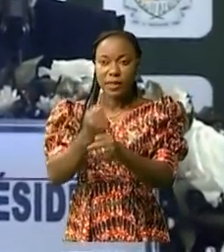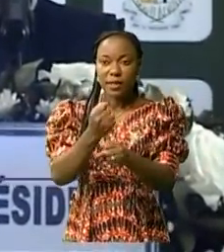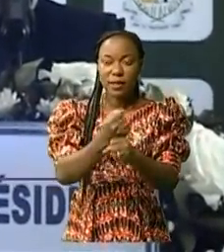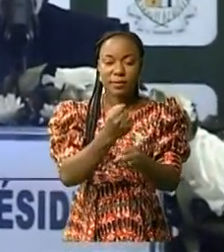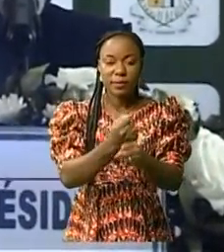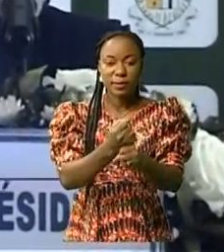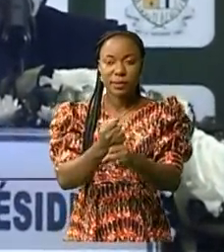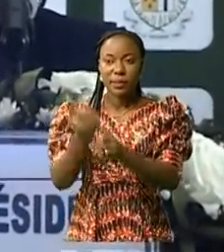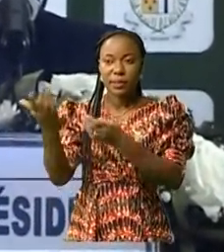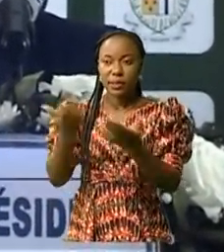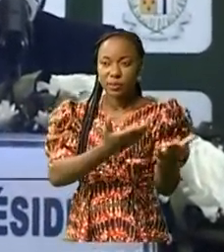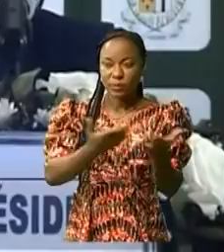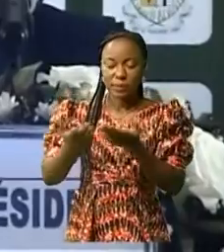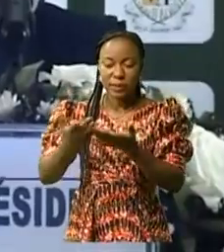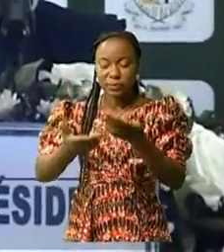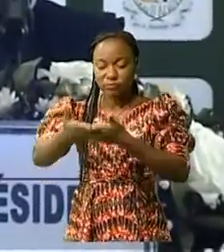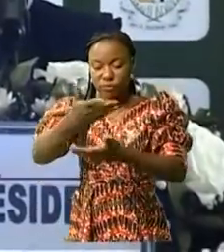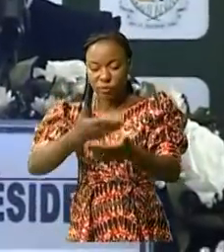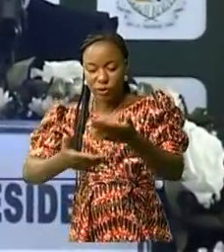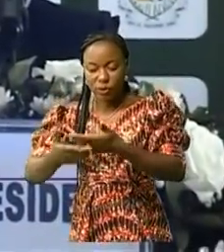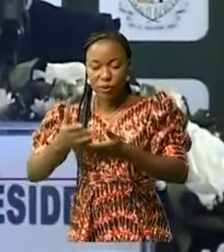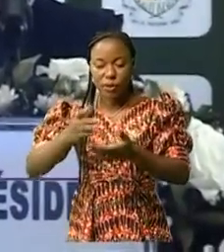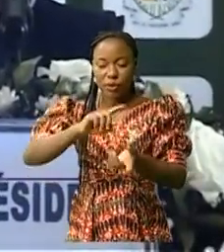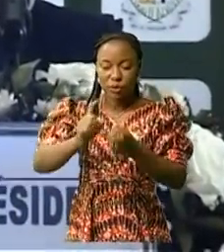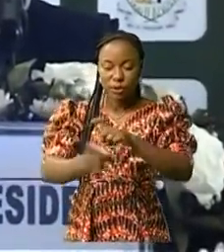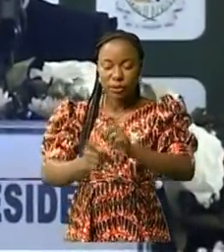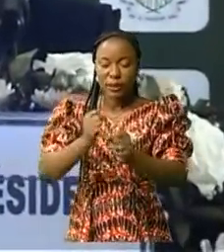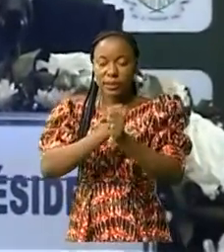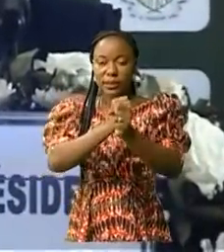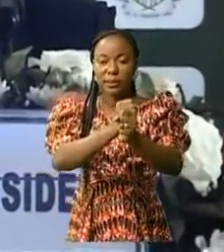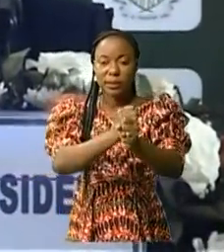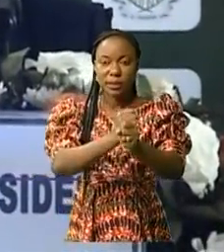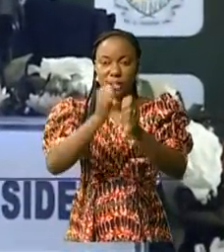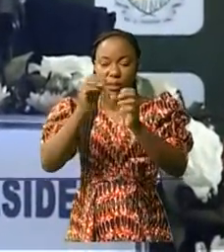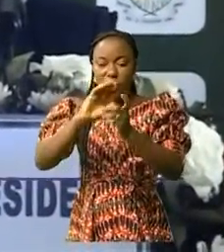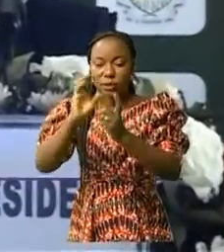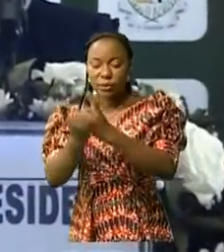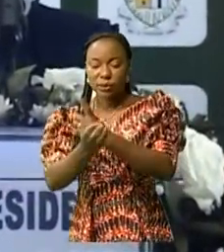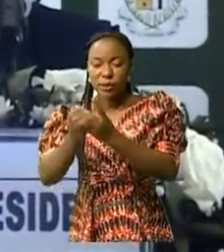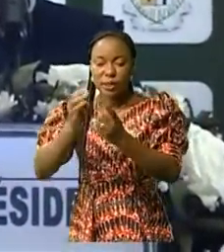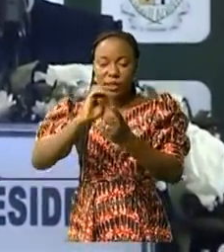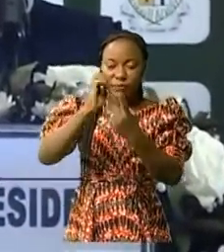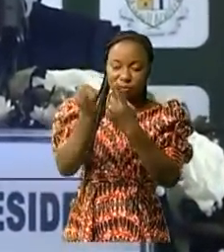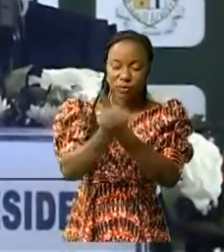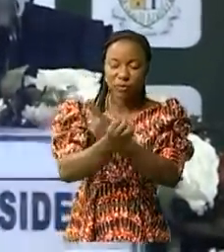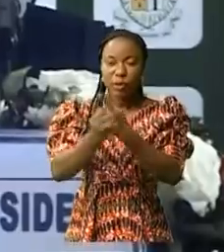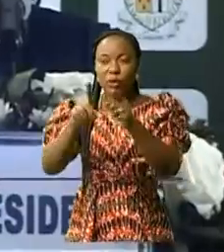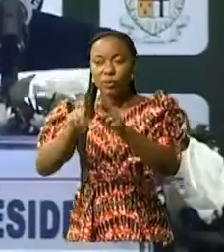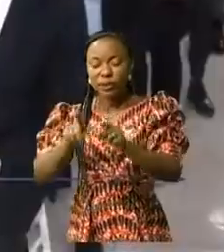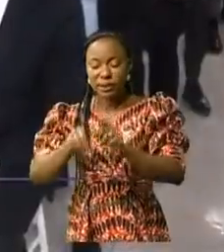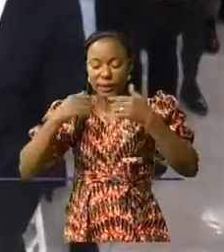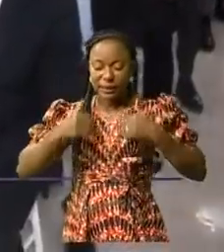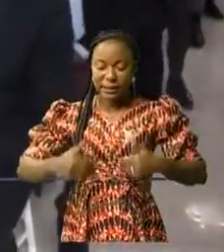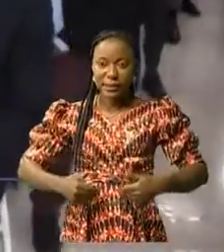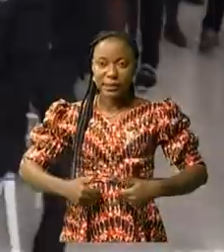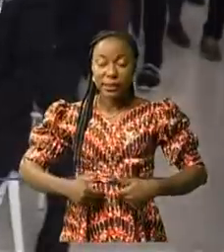de commerce franco pani amélioration sécurité mais culture en mouvement ainsi que l'ensemble